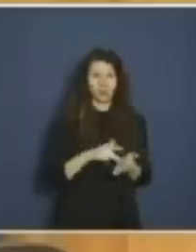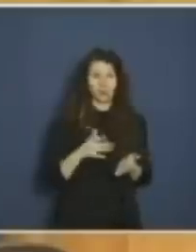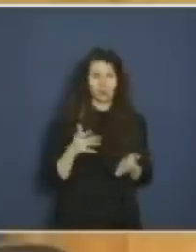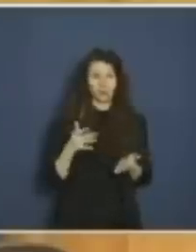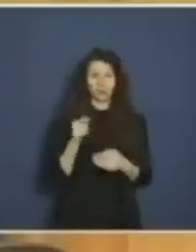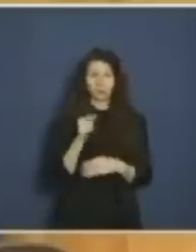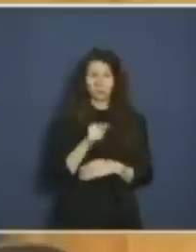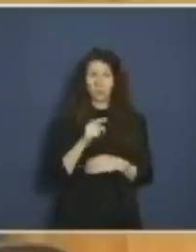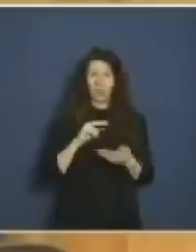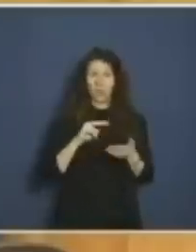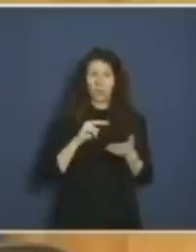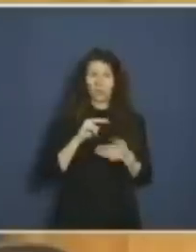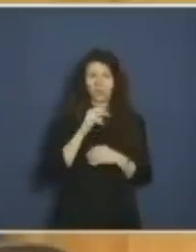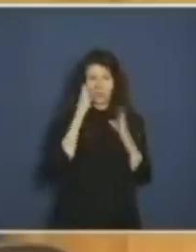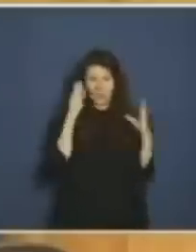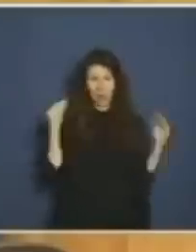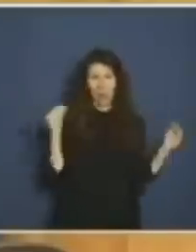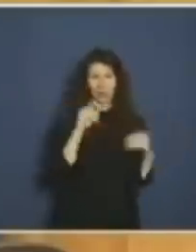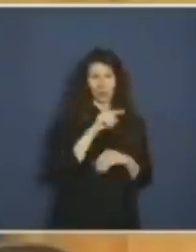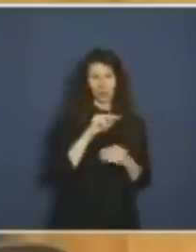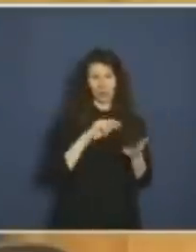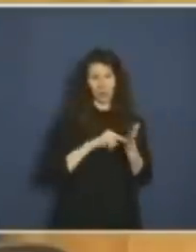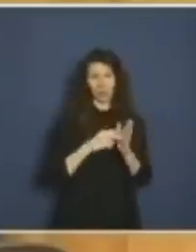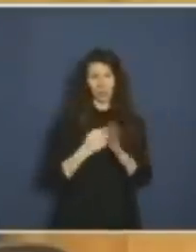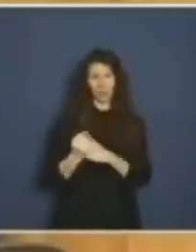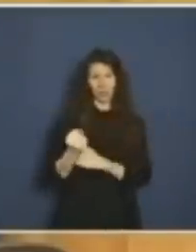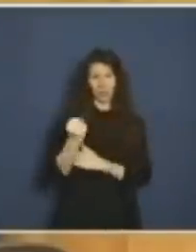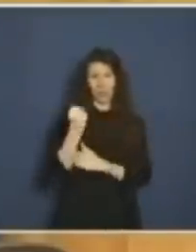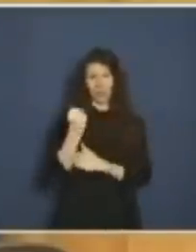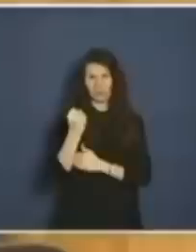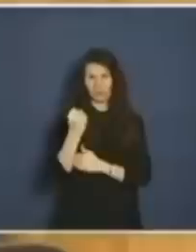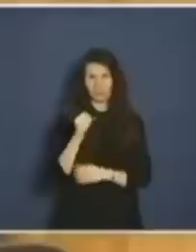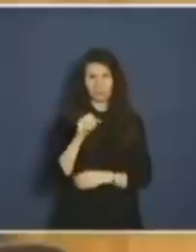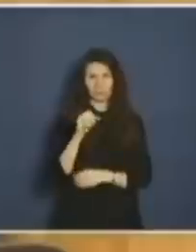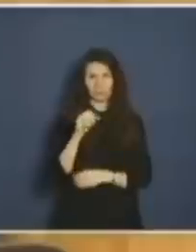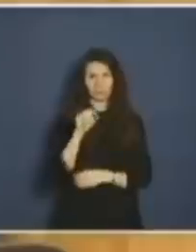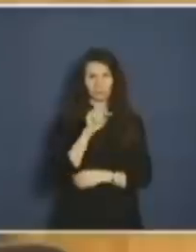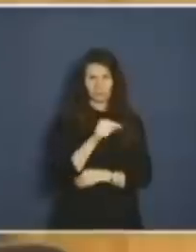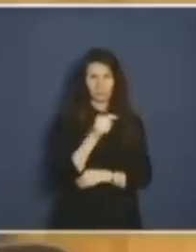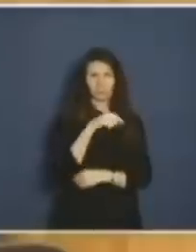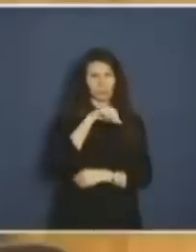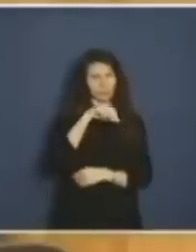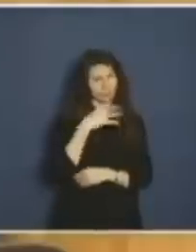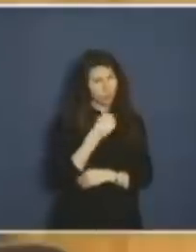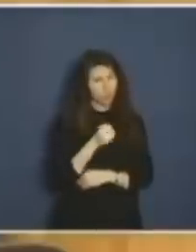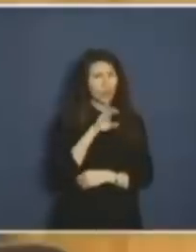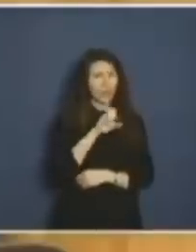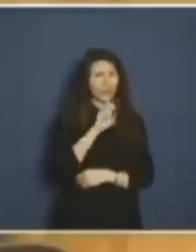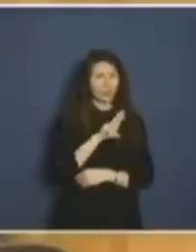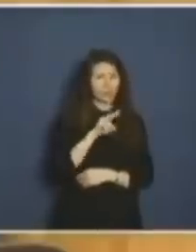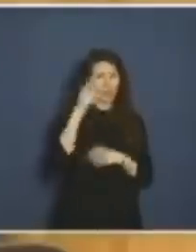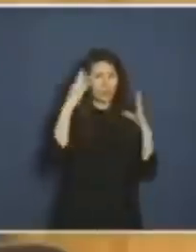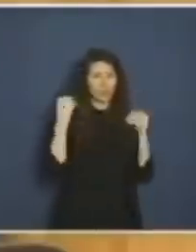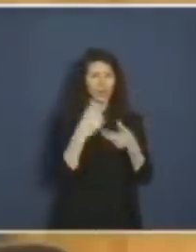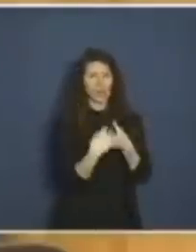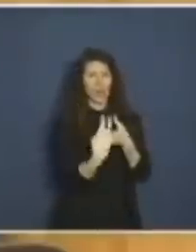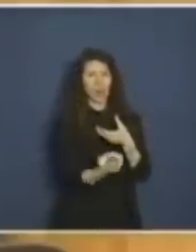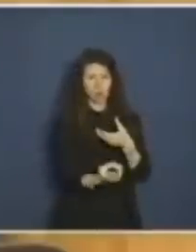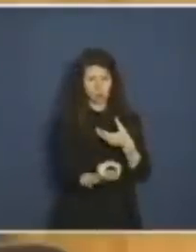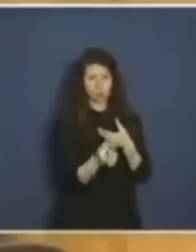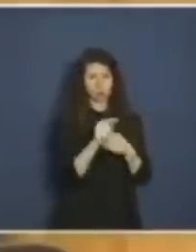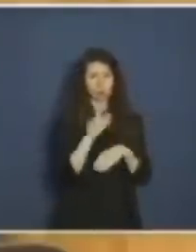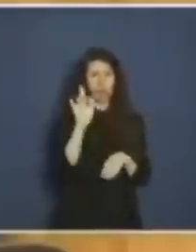die politische Kraft in den Niederlanden, die für ein Nexit plädiert, die anti-EU